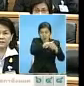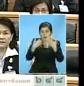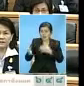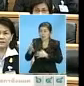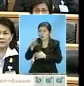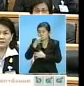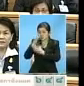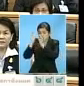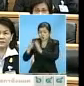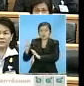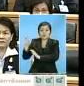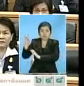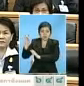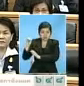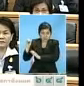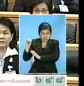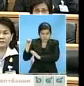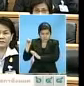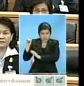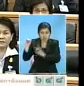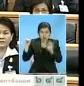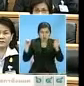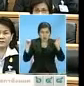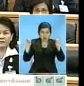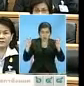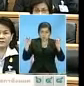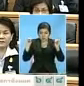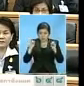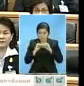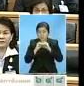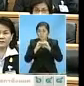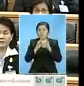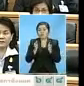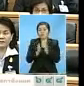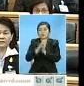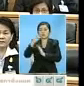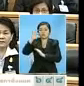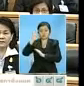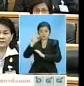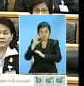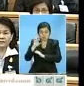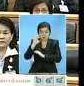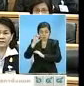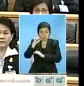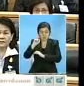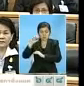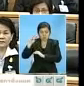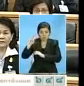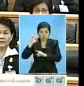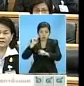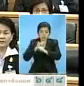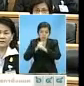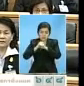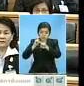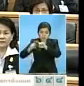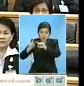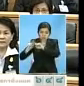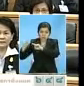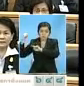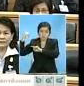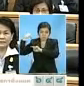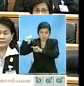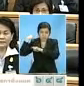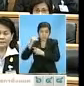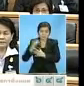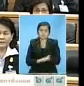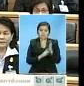อีก80คนเราก็จะได้องค์ประกอบของวุฒิสภาที่มีคุณภาพมากแล้วก็ได้เป็นตัวแทนของสาขาวิชาชีพตรงโดยตรงยกตัวอย่างเ